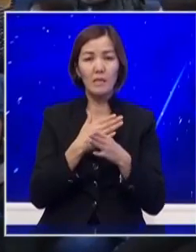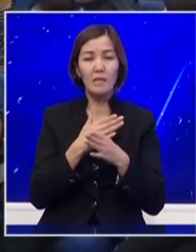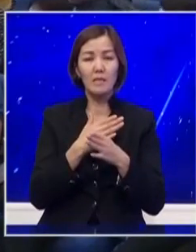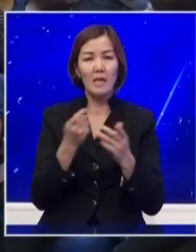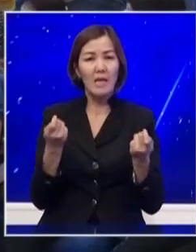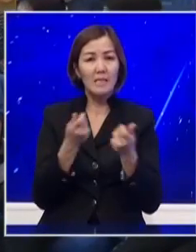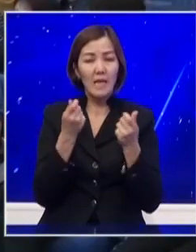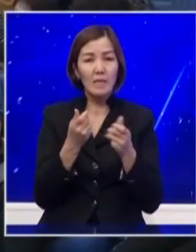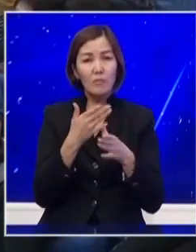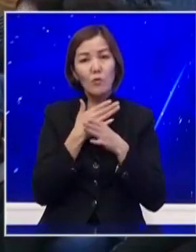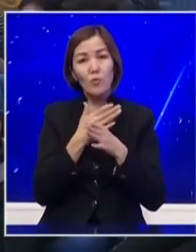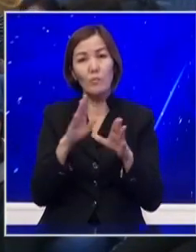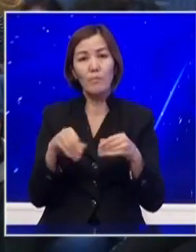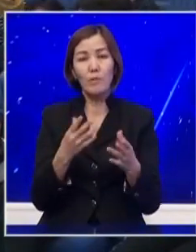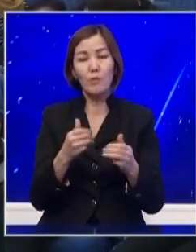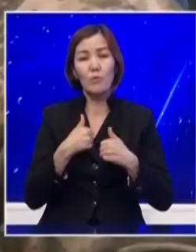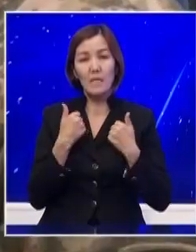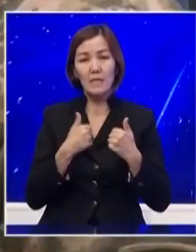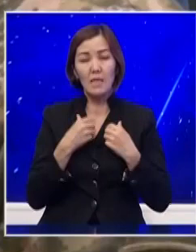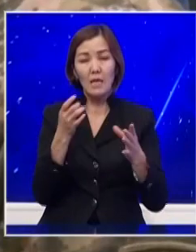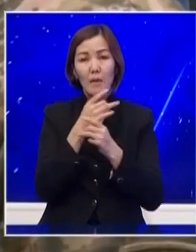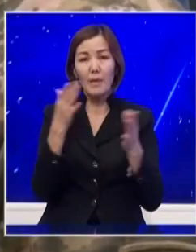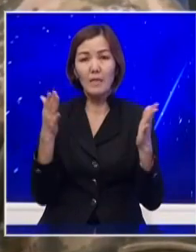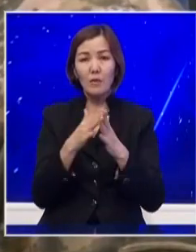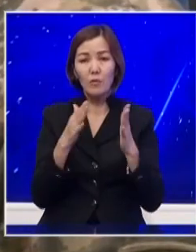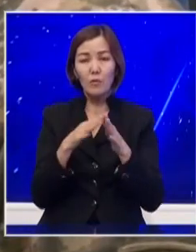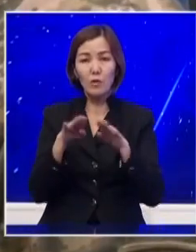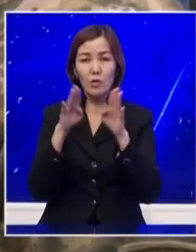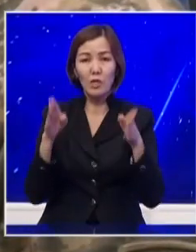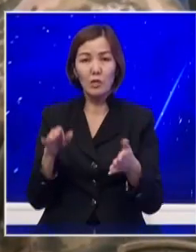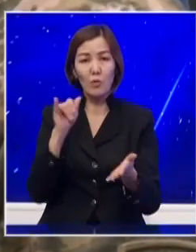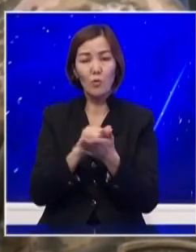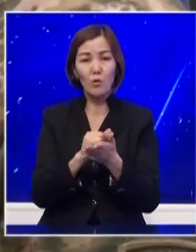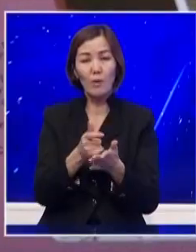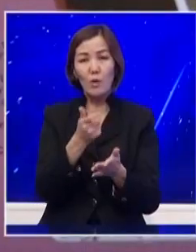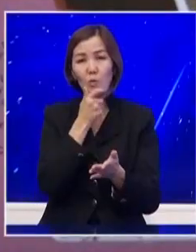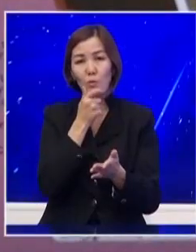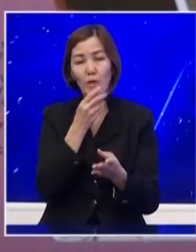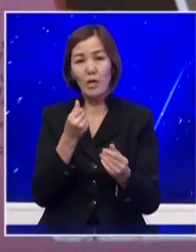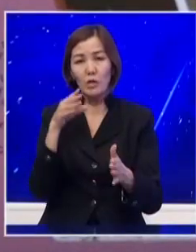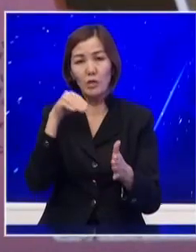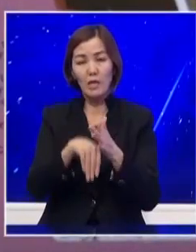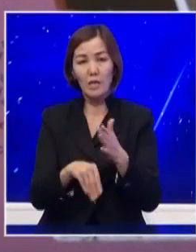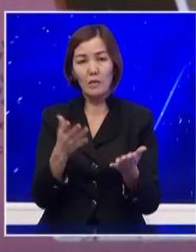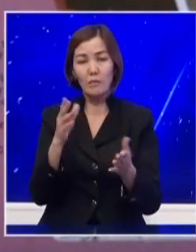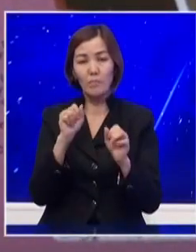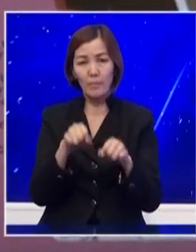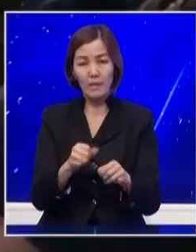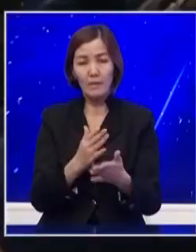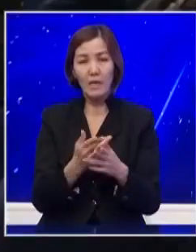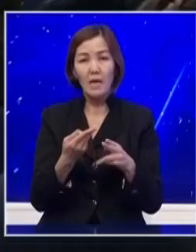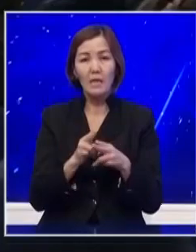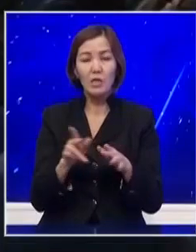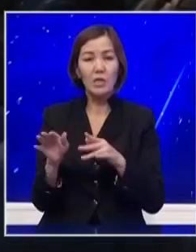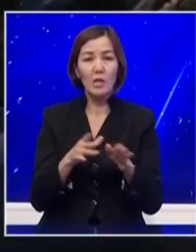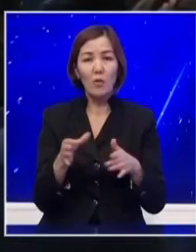сәлде болсын қол ұшын созу. Мәдениет үйінде арнайы жәшік қойылып, көрермендер қаржылай қолдау білдіре алды. Айта